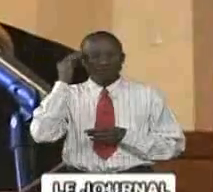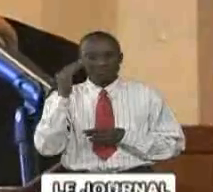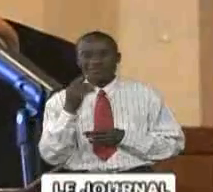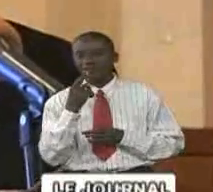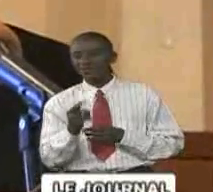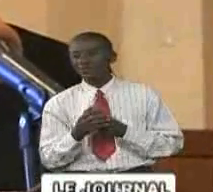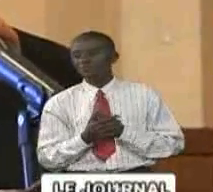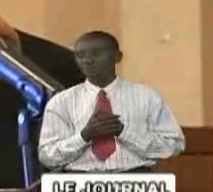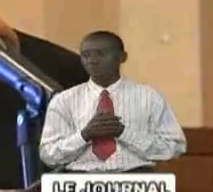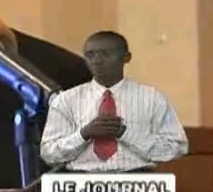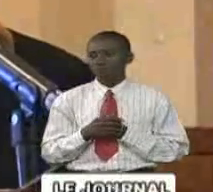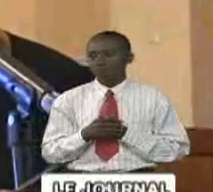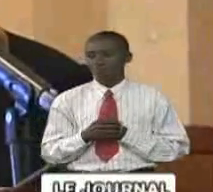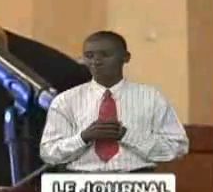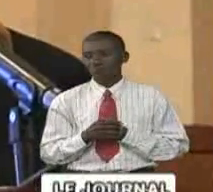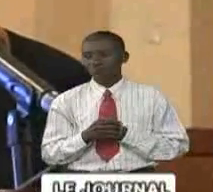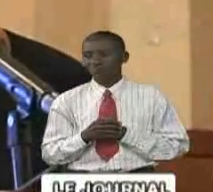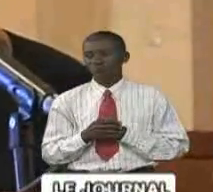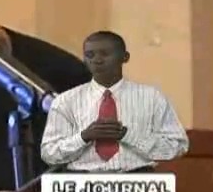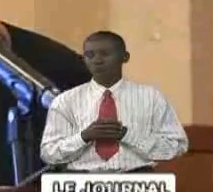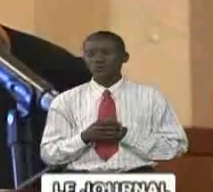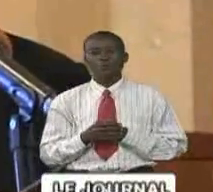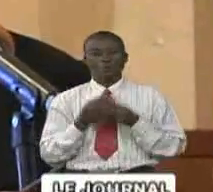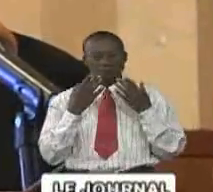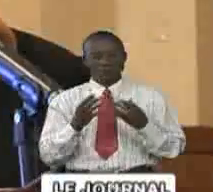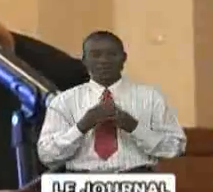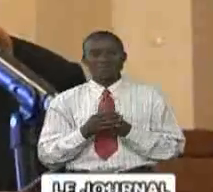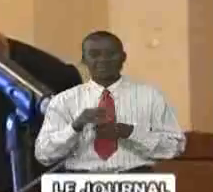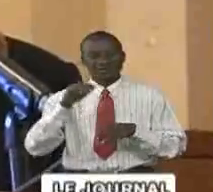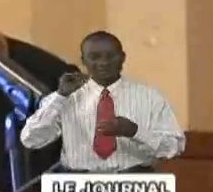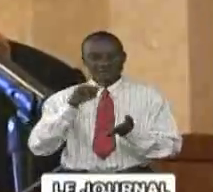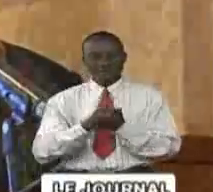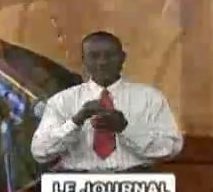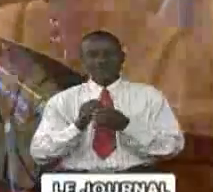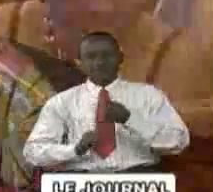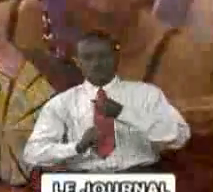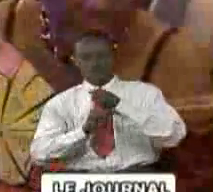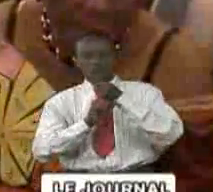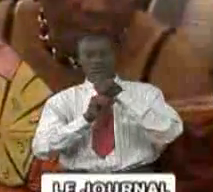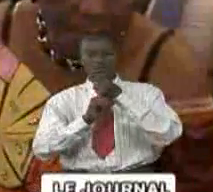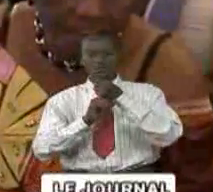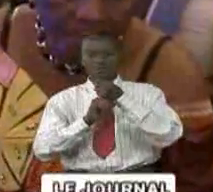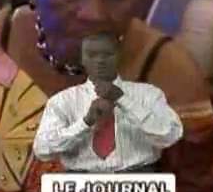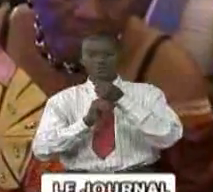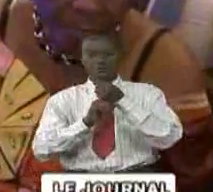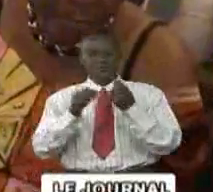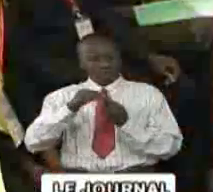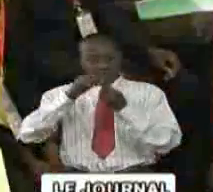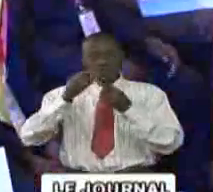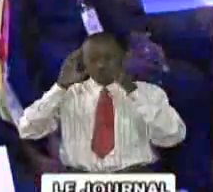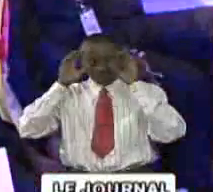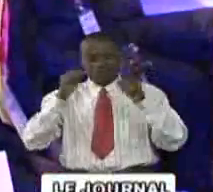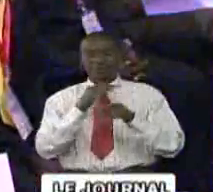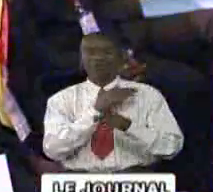initiative qui est le résultat et soutien personnel. Président de la République, chef de l'État,